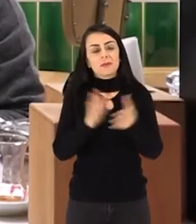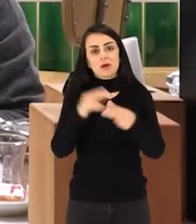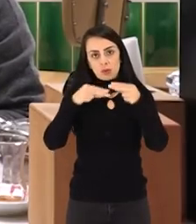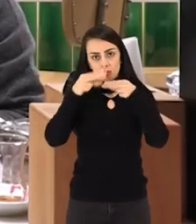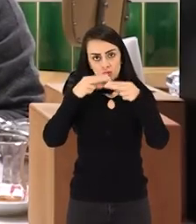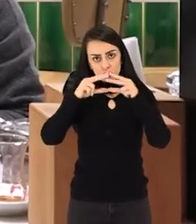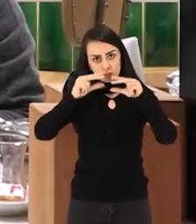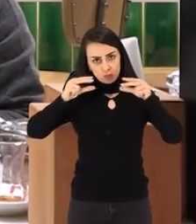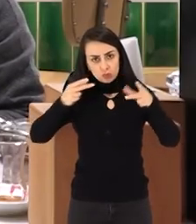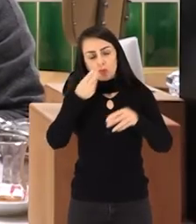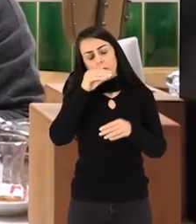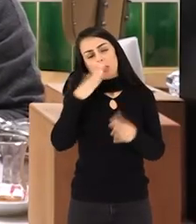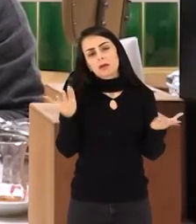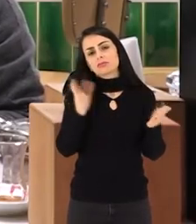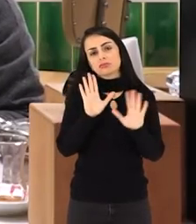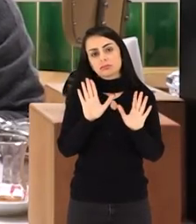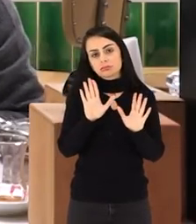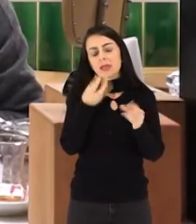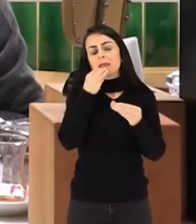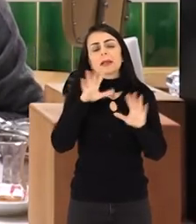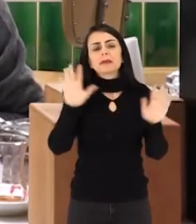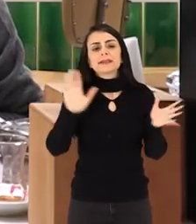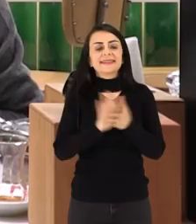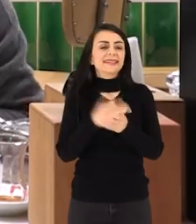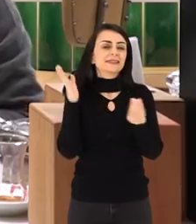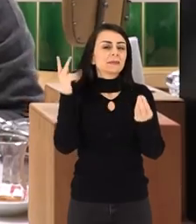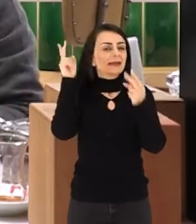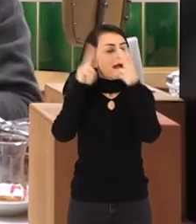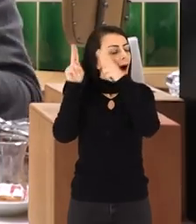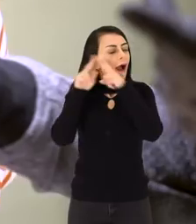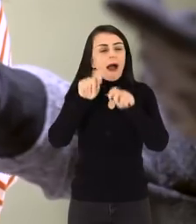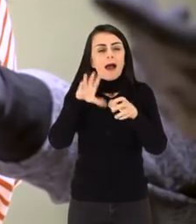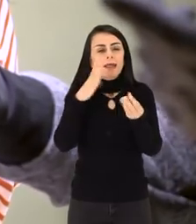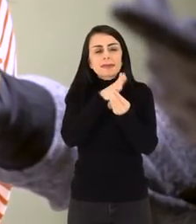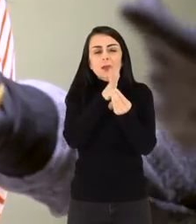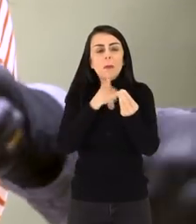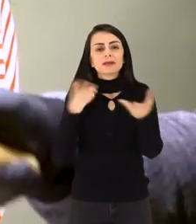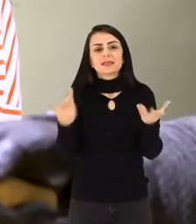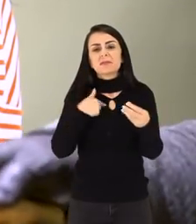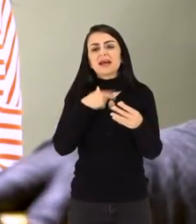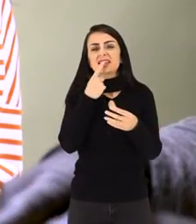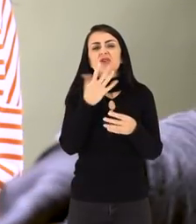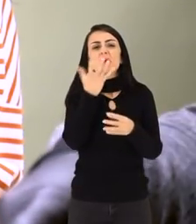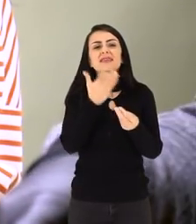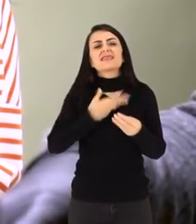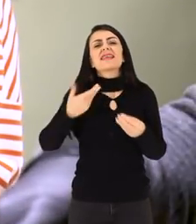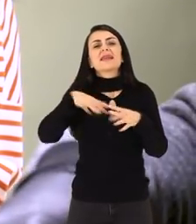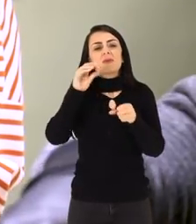Dürüm yemişsindir daha önce. Yedim yedim evet. İşte onun dürümün içinde nasıl olmasını hayal ediyorsan öyle. Ha, ben dürümde domates